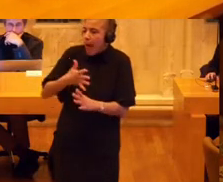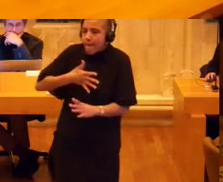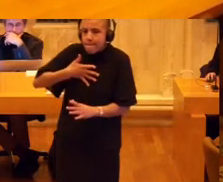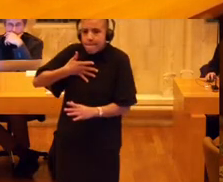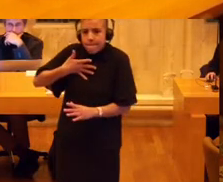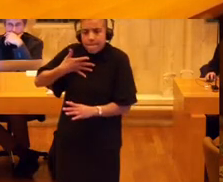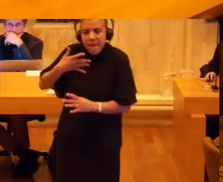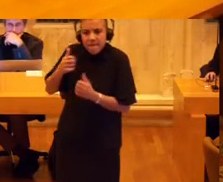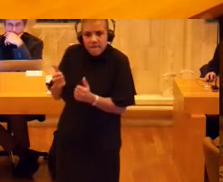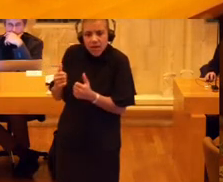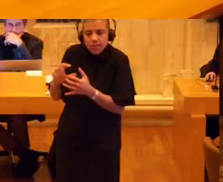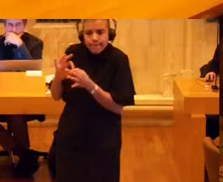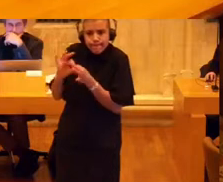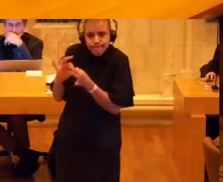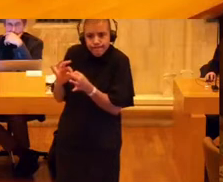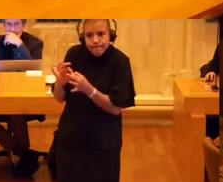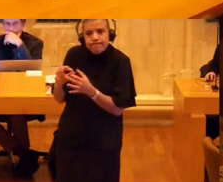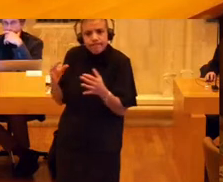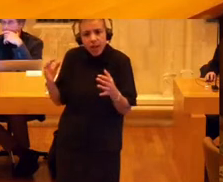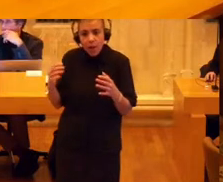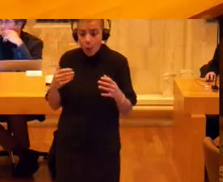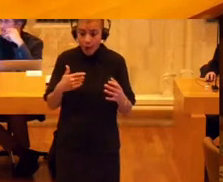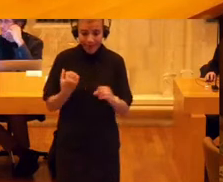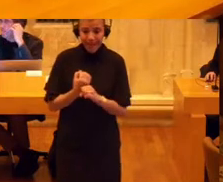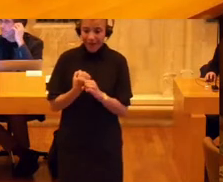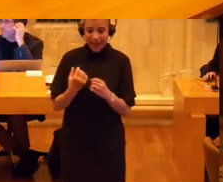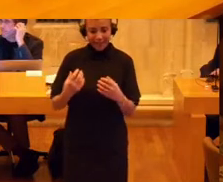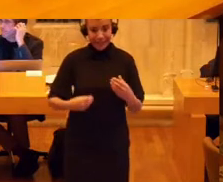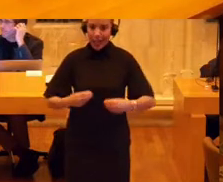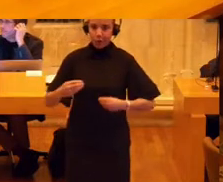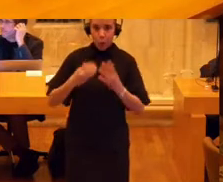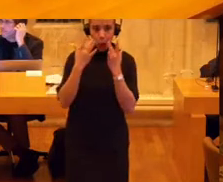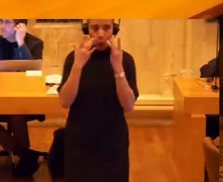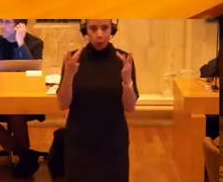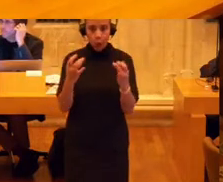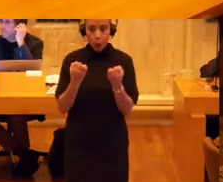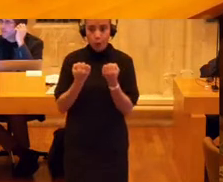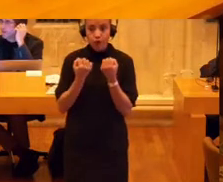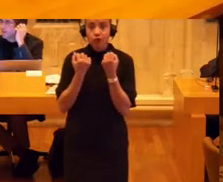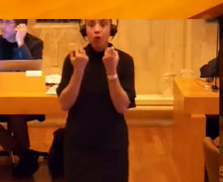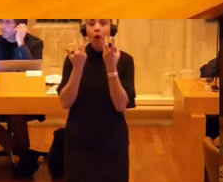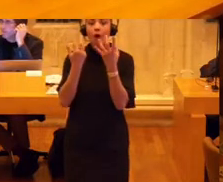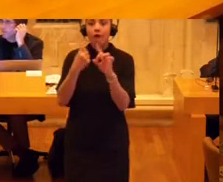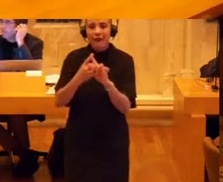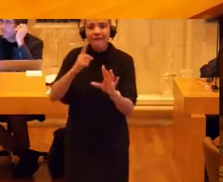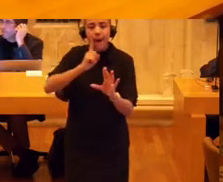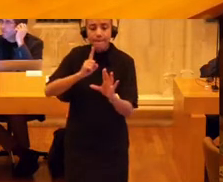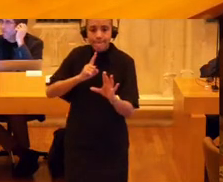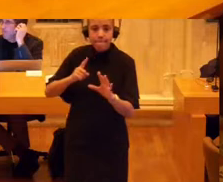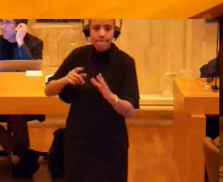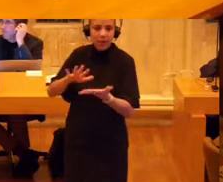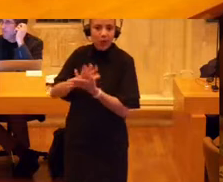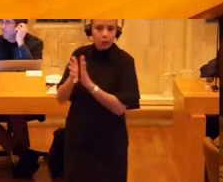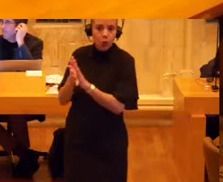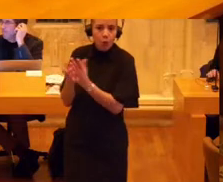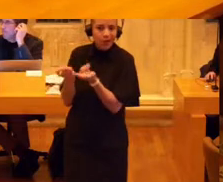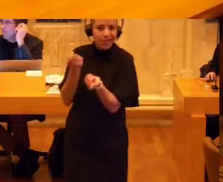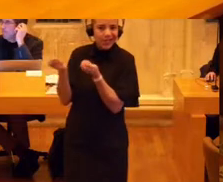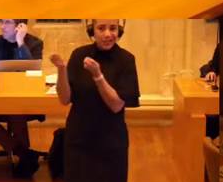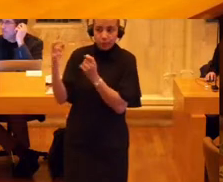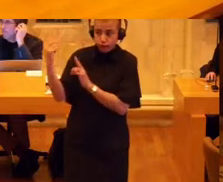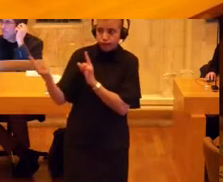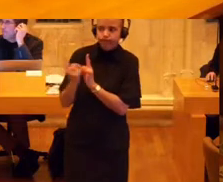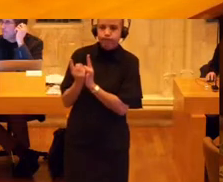la culture, Mélanie Dallois, elle le sait, et malheureusement, la réunion de conciliation qui s'est faite